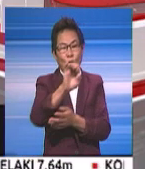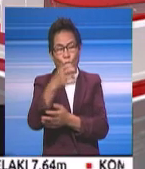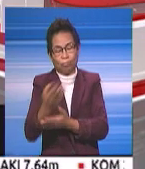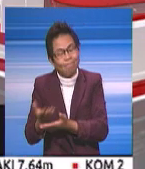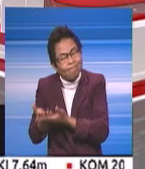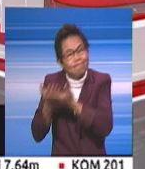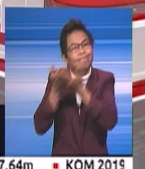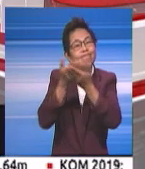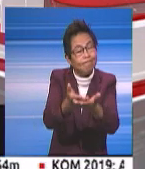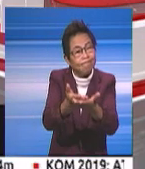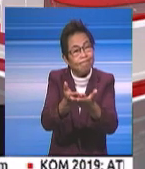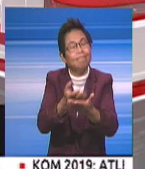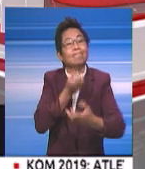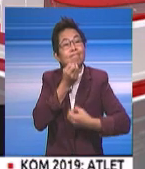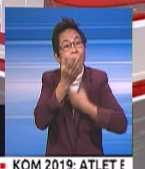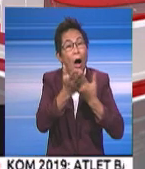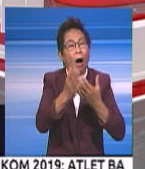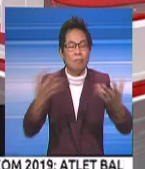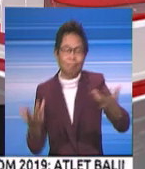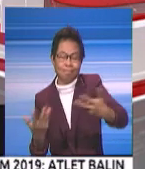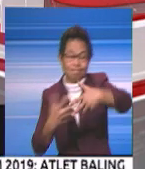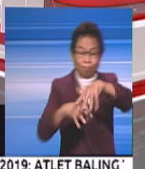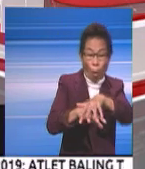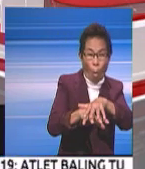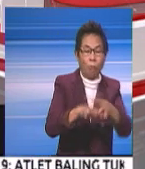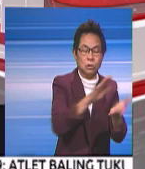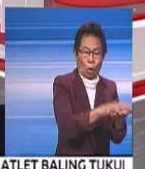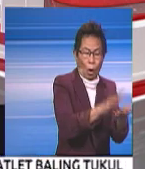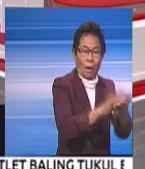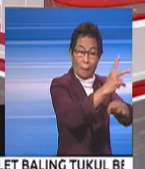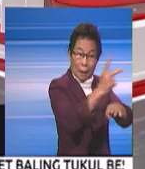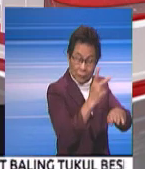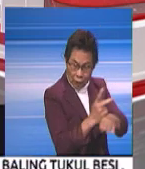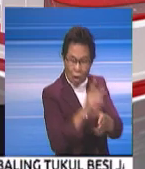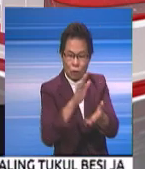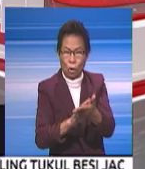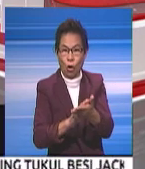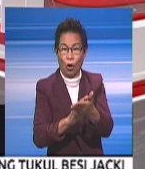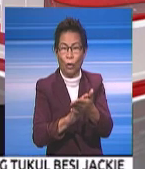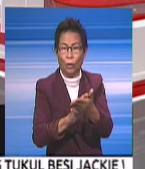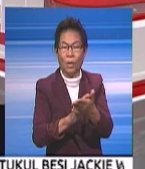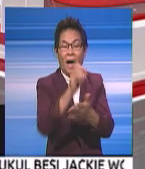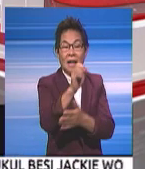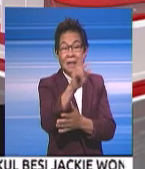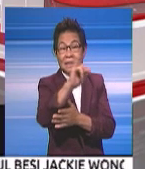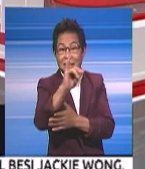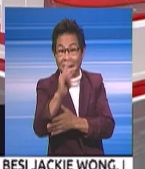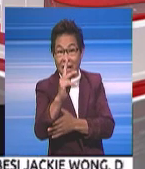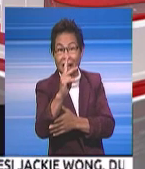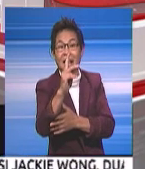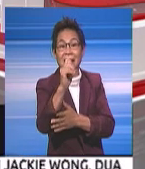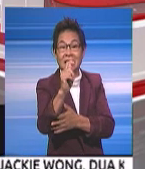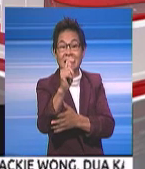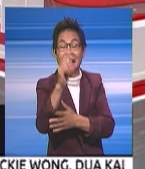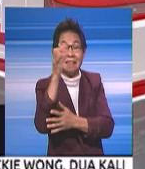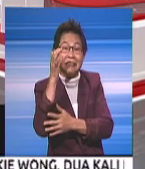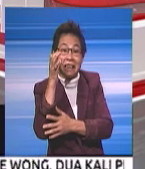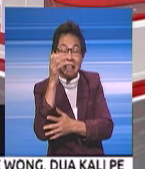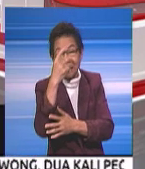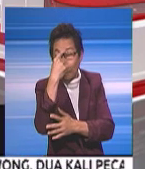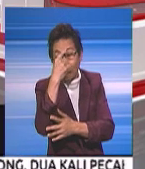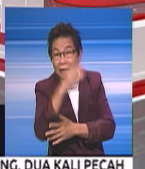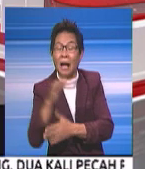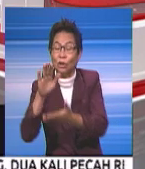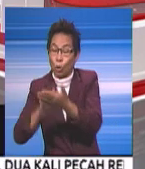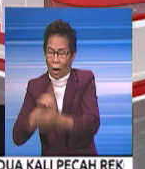Siong. Beliau berkata penggabungan sekolah kebangsaan, sekolah jenis kebangsaan dan sekolah agama kaedah